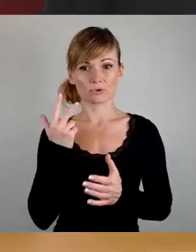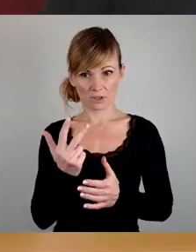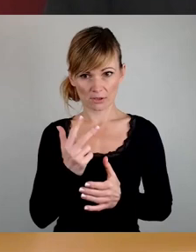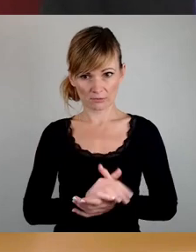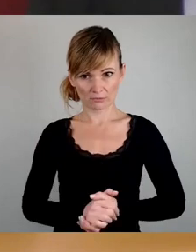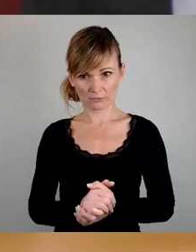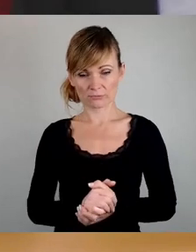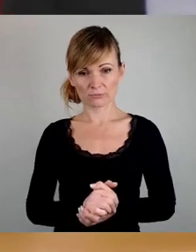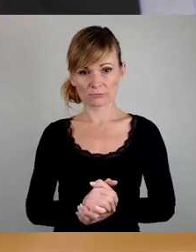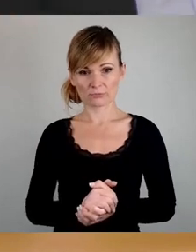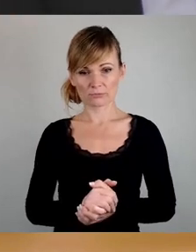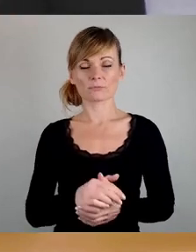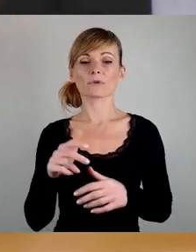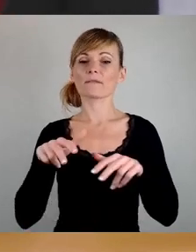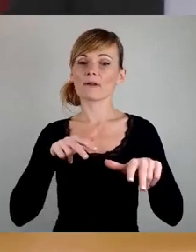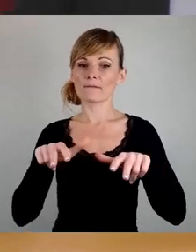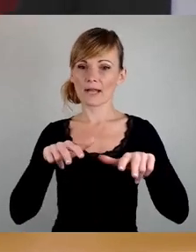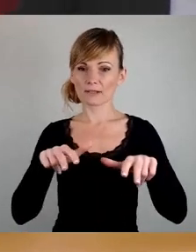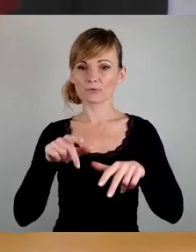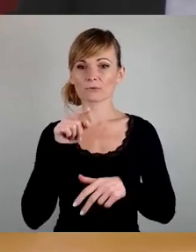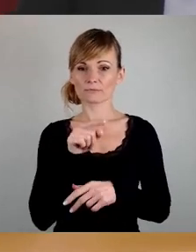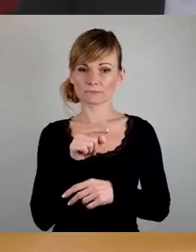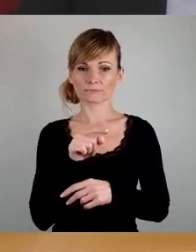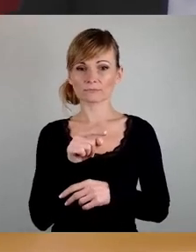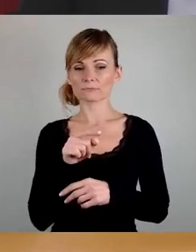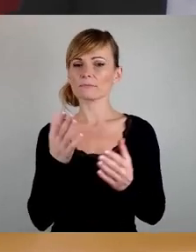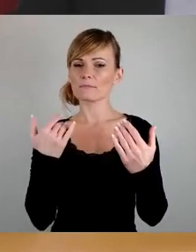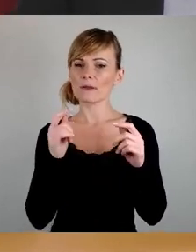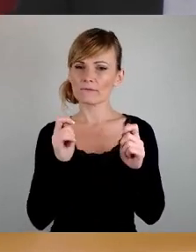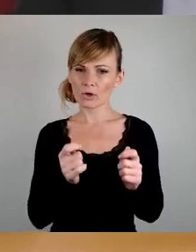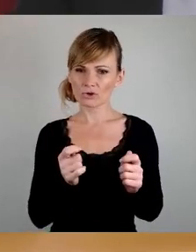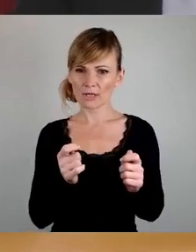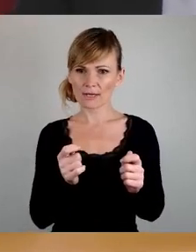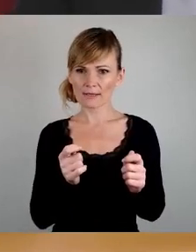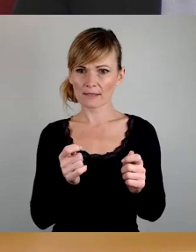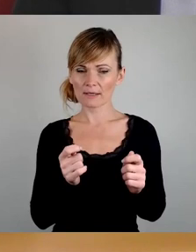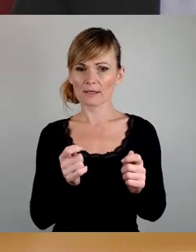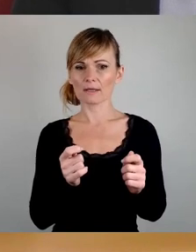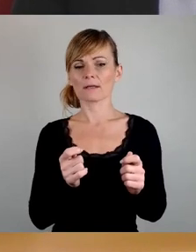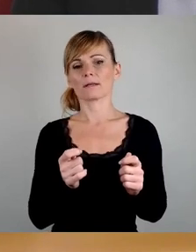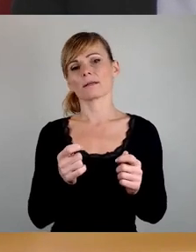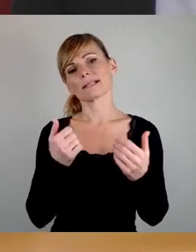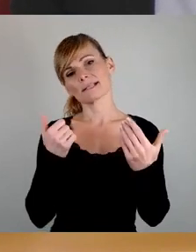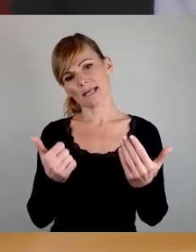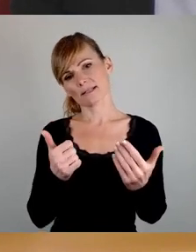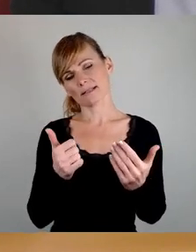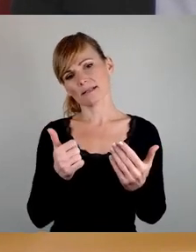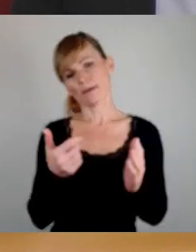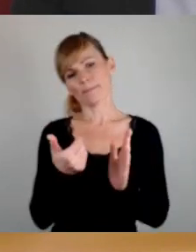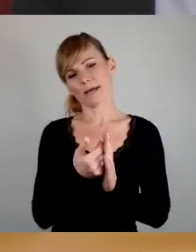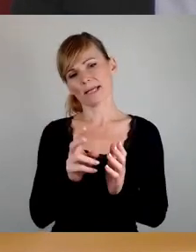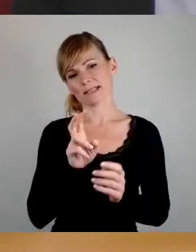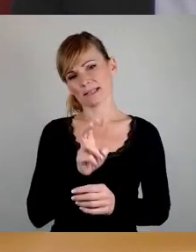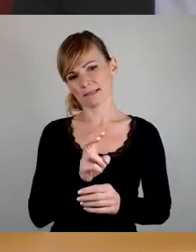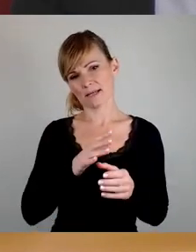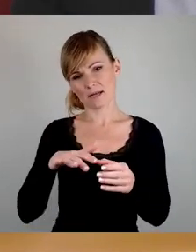die Verwaltung Ihnen vorgeschlagen, 6 Beisitzerinnen und Beisitzer des Gemeindewahlausschusses und